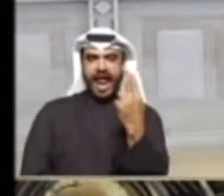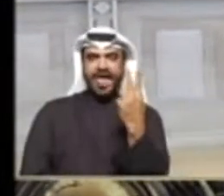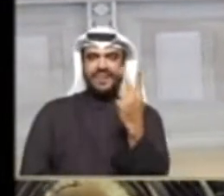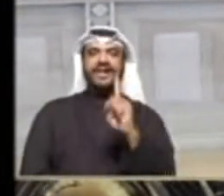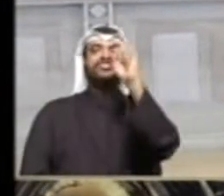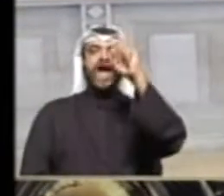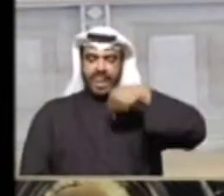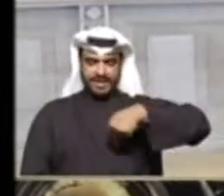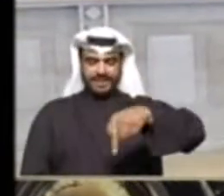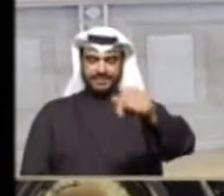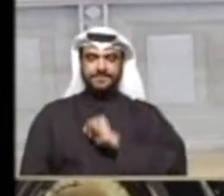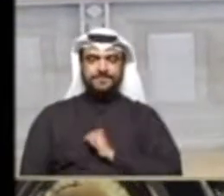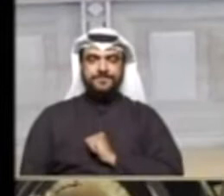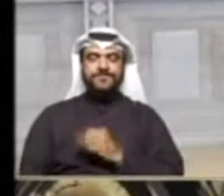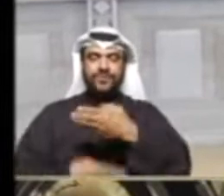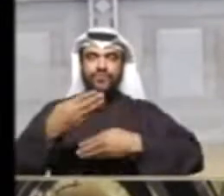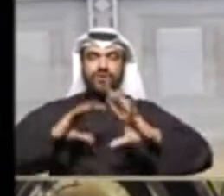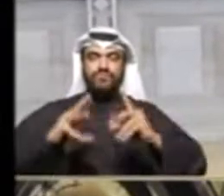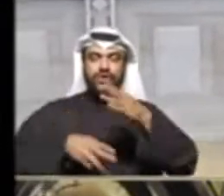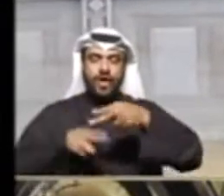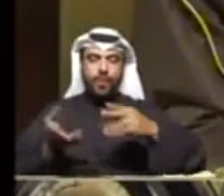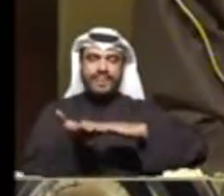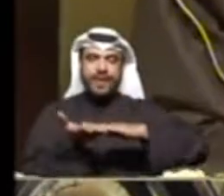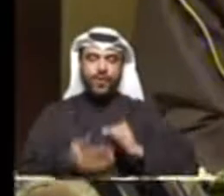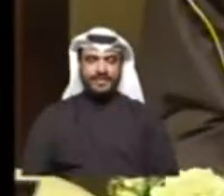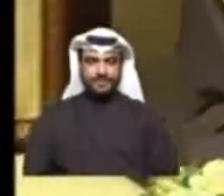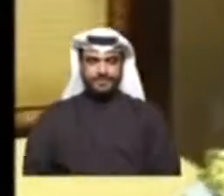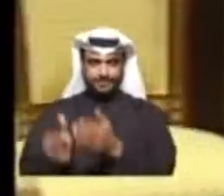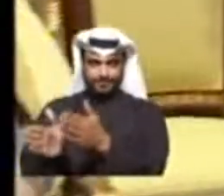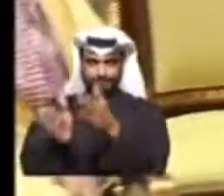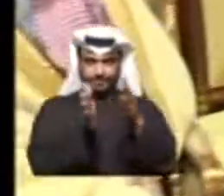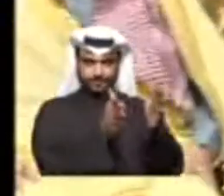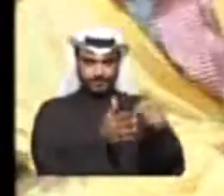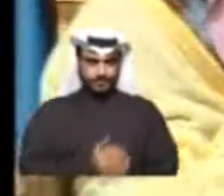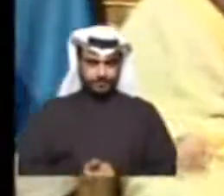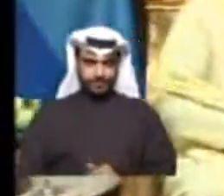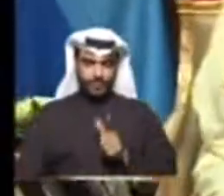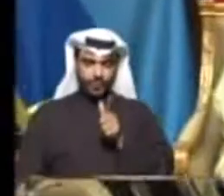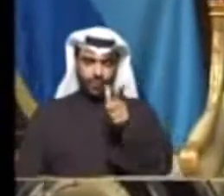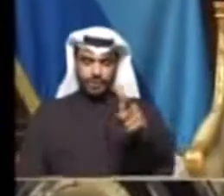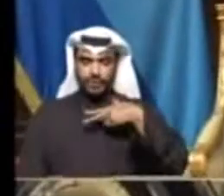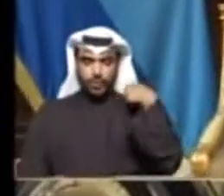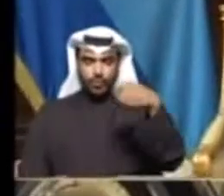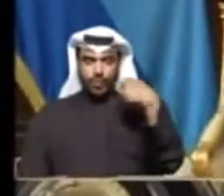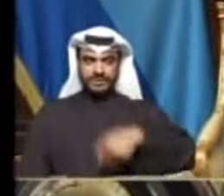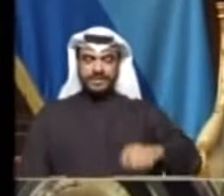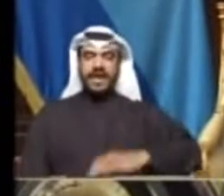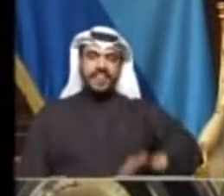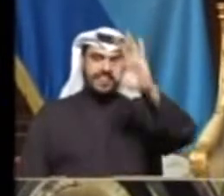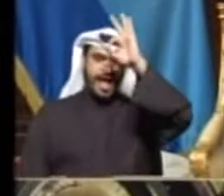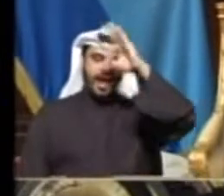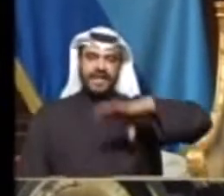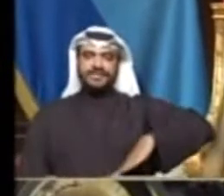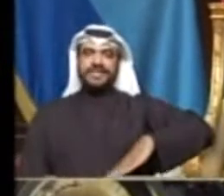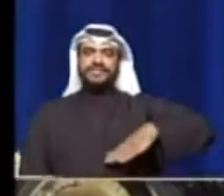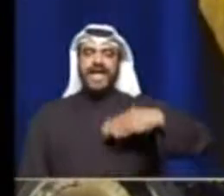فبراير 2018 في دولة الكويت. ثم أحاط نائب رئيس مجلس الوزراء ووزير الداخلية الشيخ